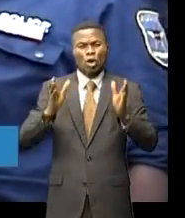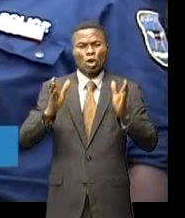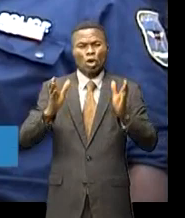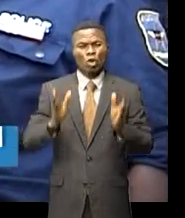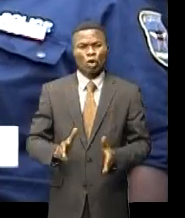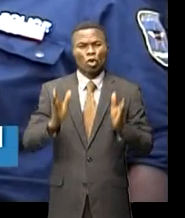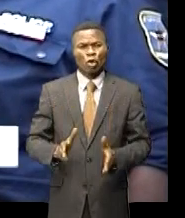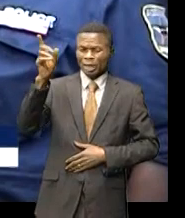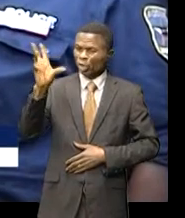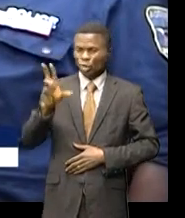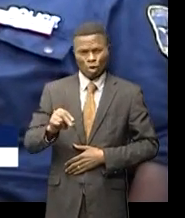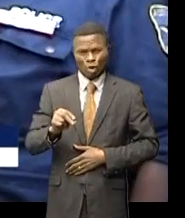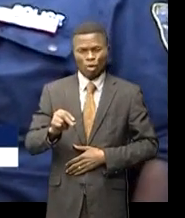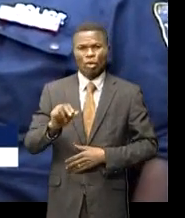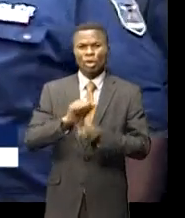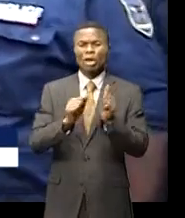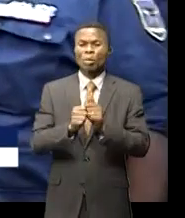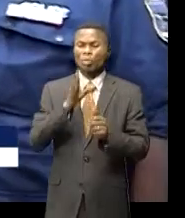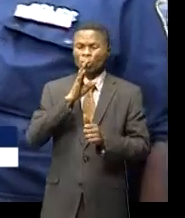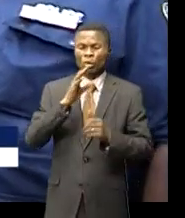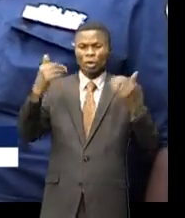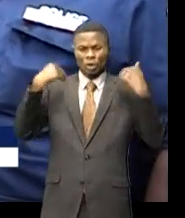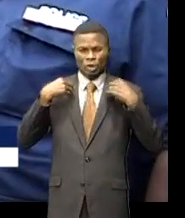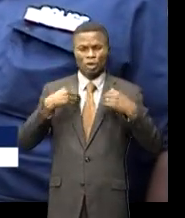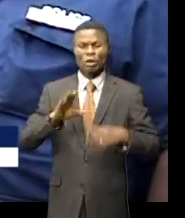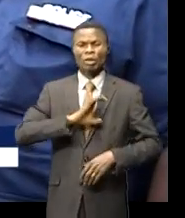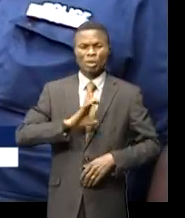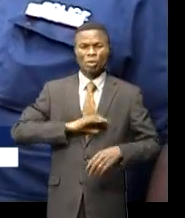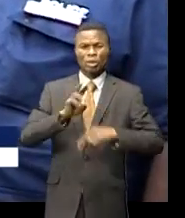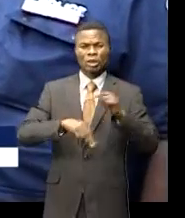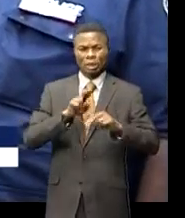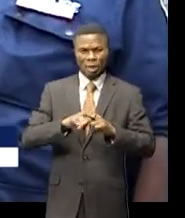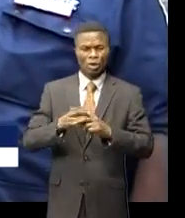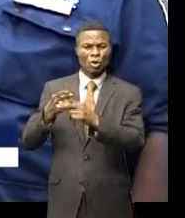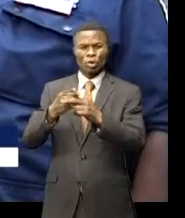d'aujourd'hui par le commissaire provincial, c'est d'assurer que